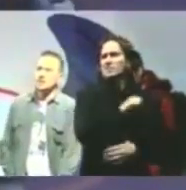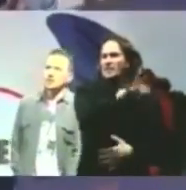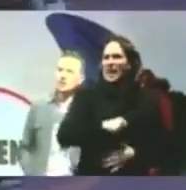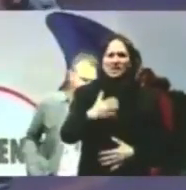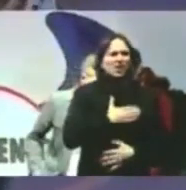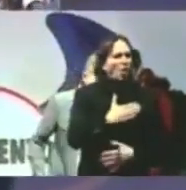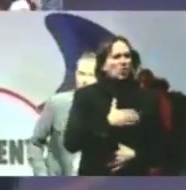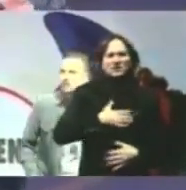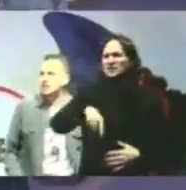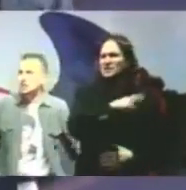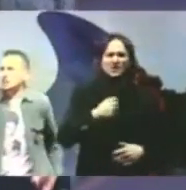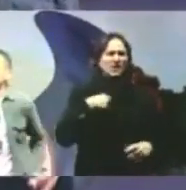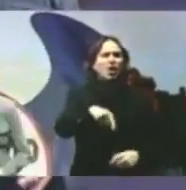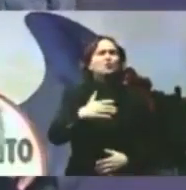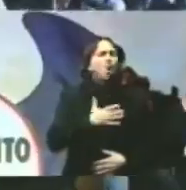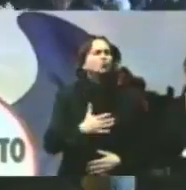è nostro!